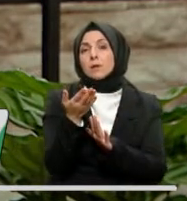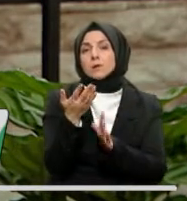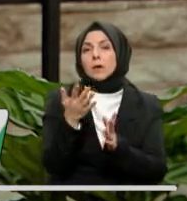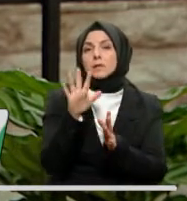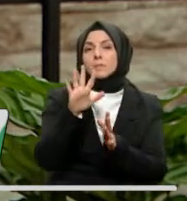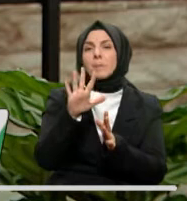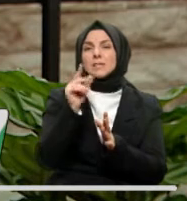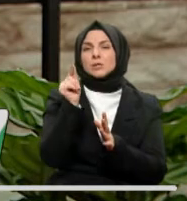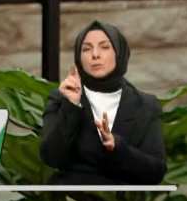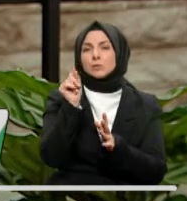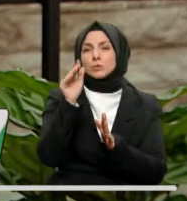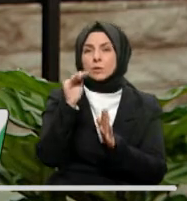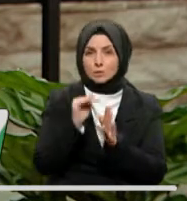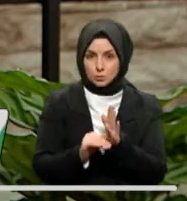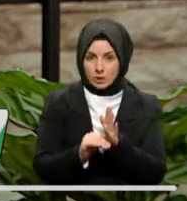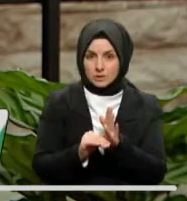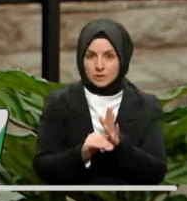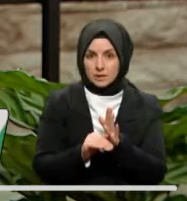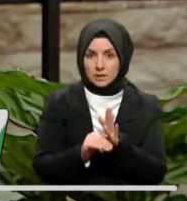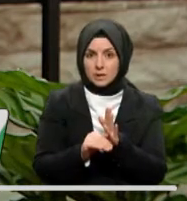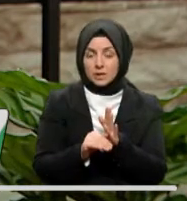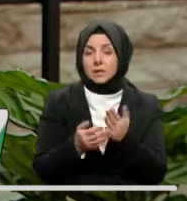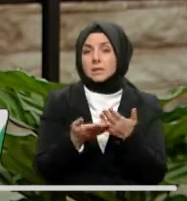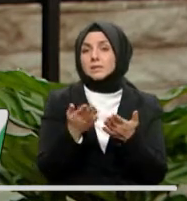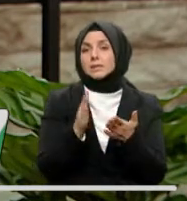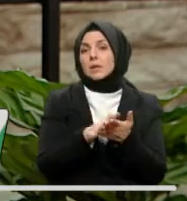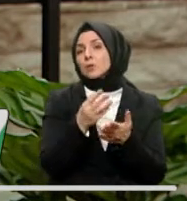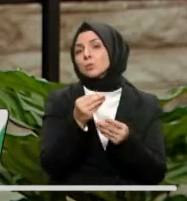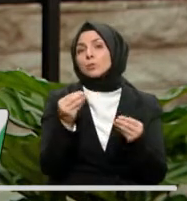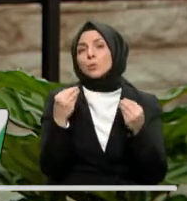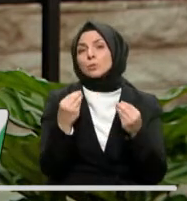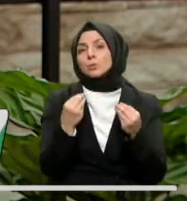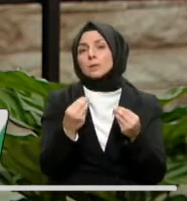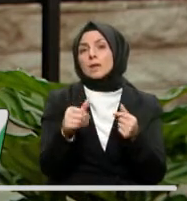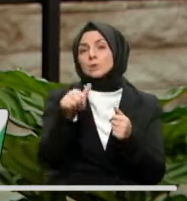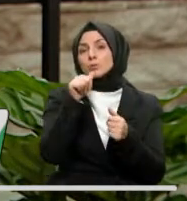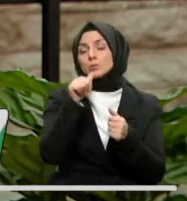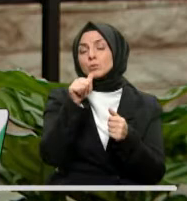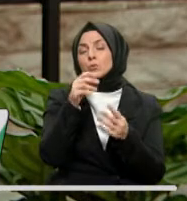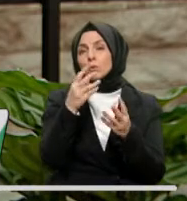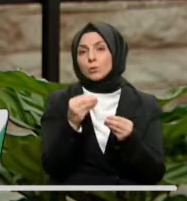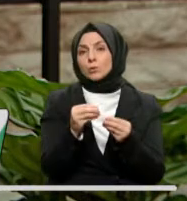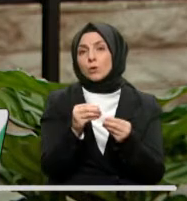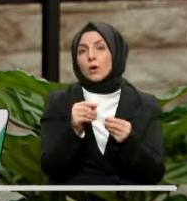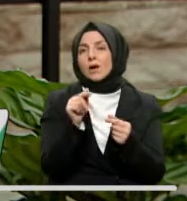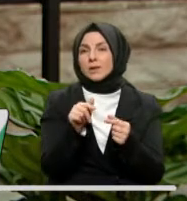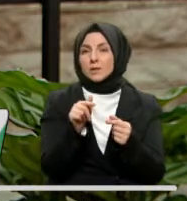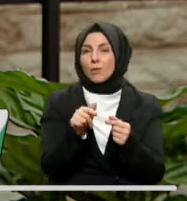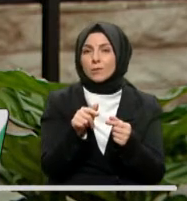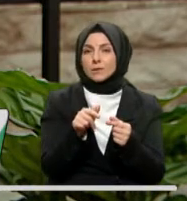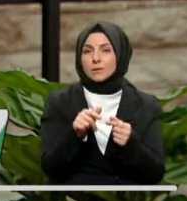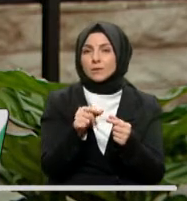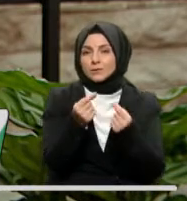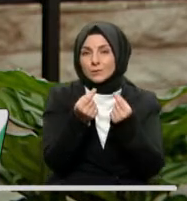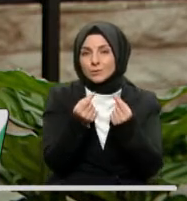buçuk lira düşerse yani 7.30 lardan 5 lira düşerse dal çok güzel su çekiyor ve içinde böyle mikroplar ve Mikroorganizma diyoruz